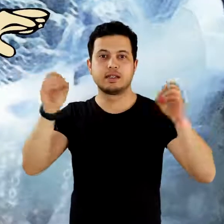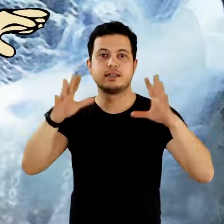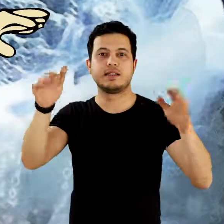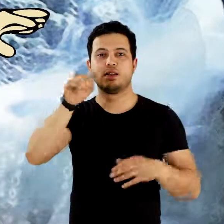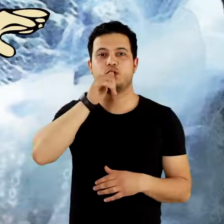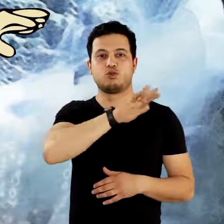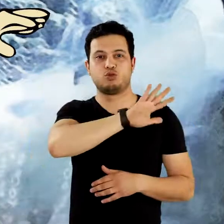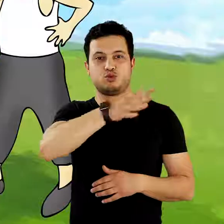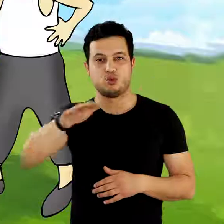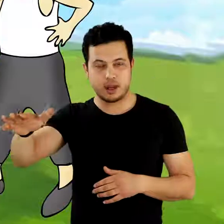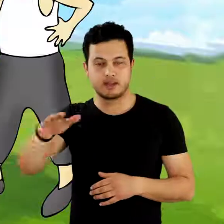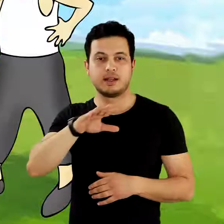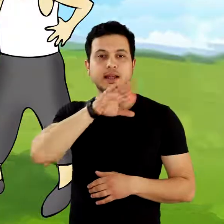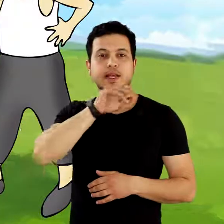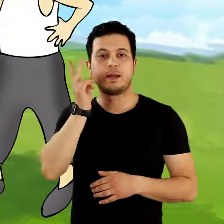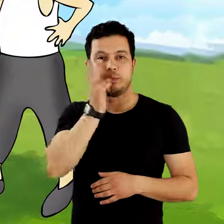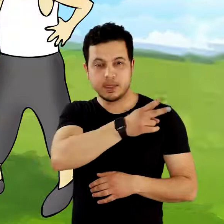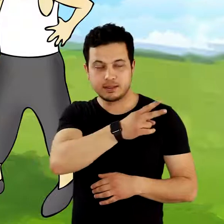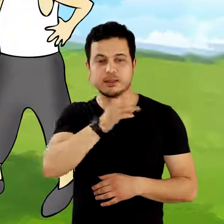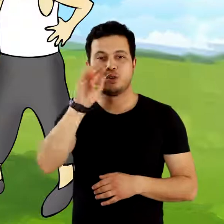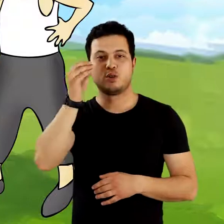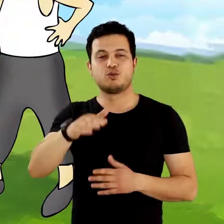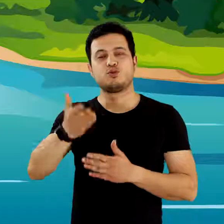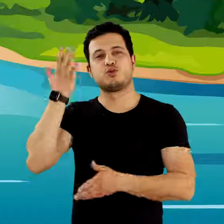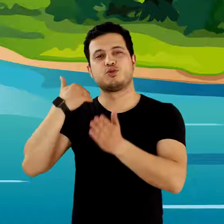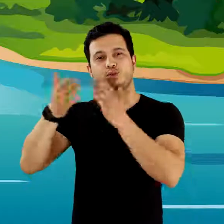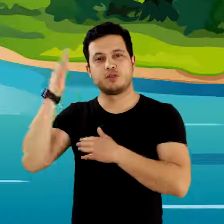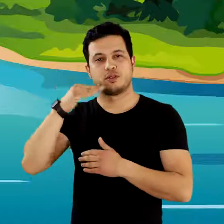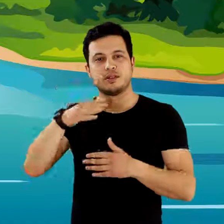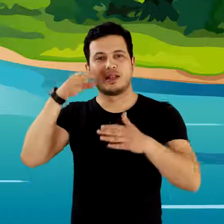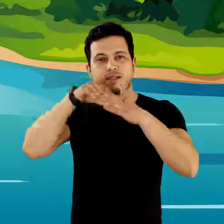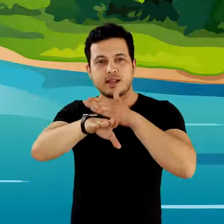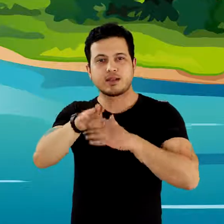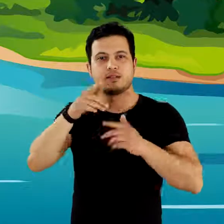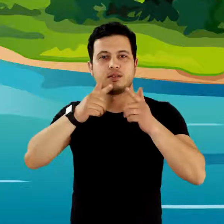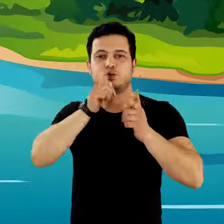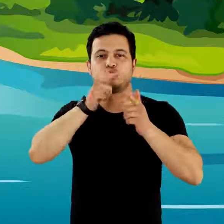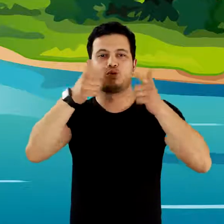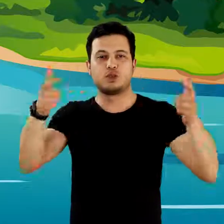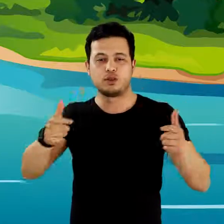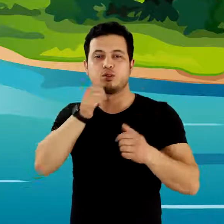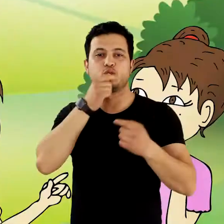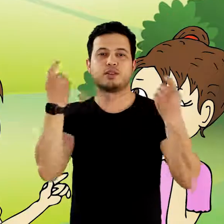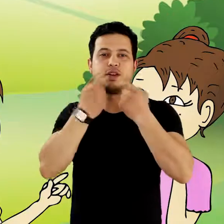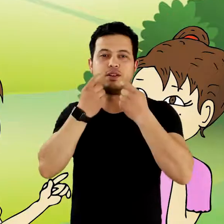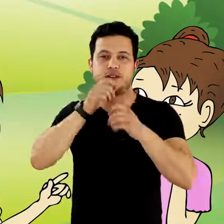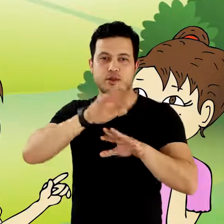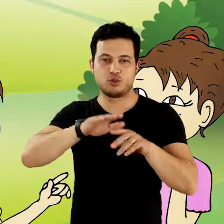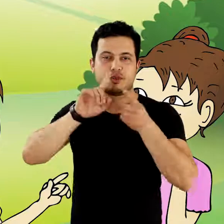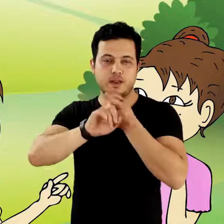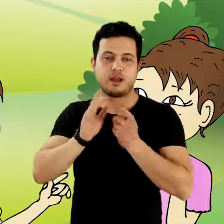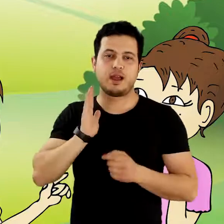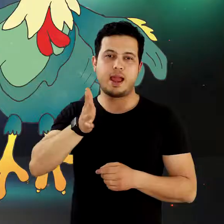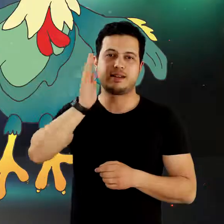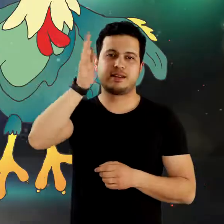sular. Dedemin çocukluğu. Saklı Göl'de su savaşı yapıyoruz. Ve